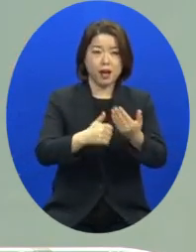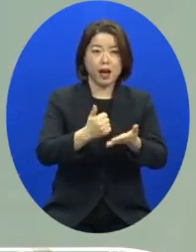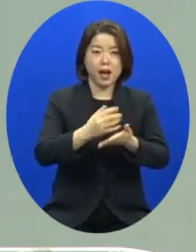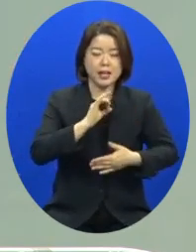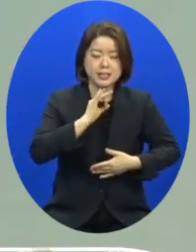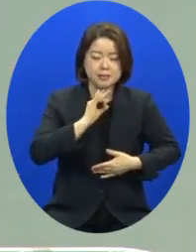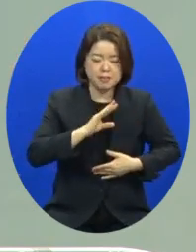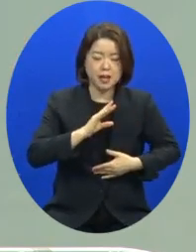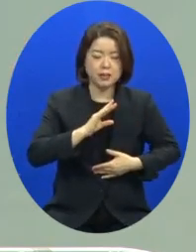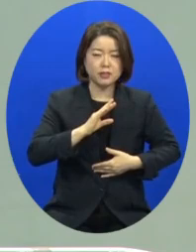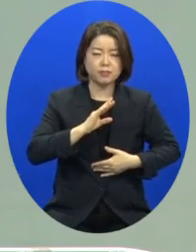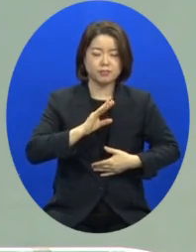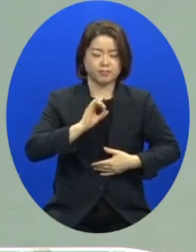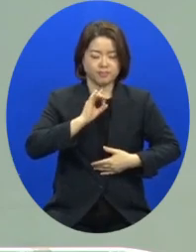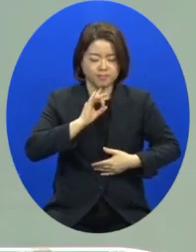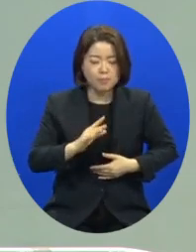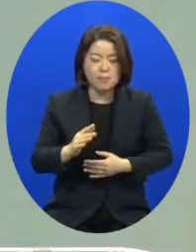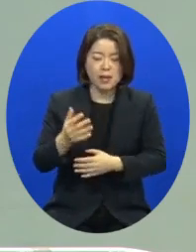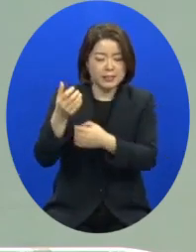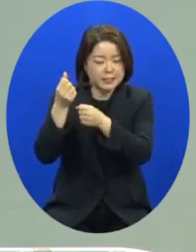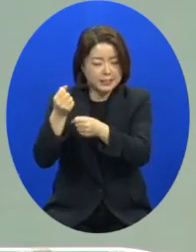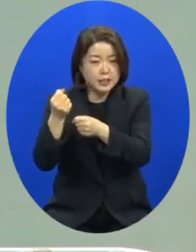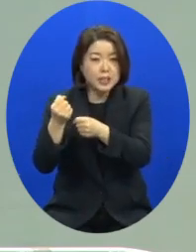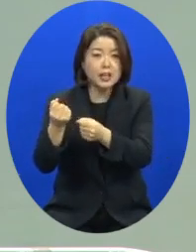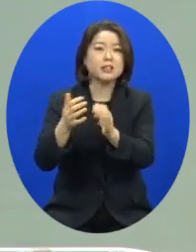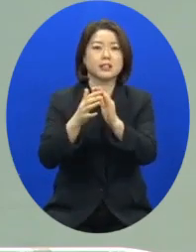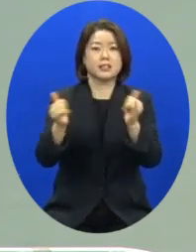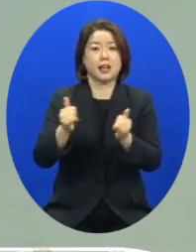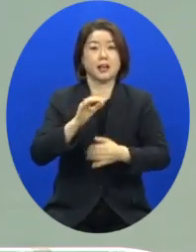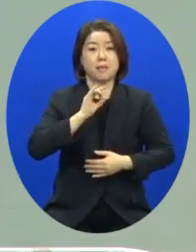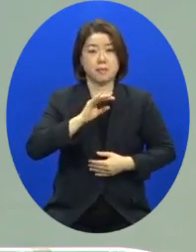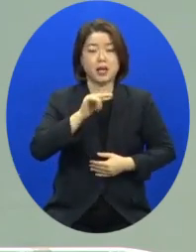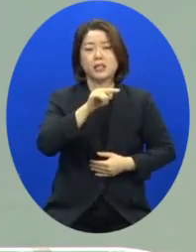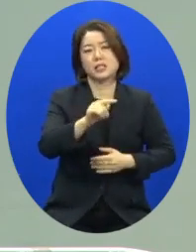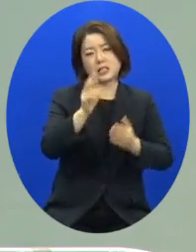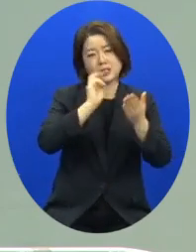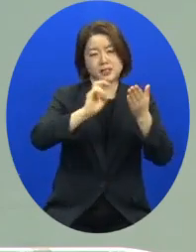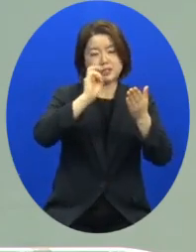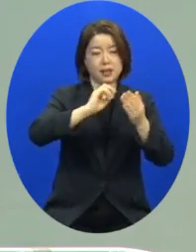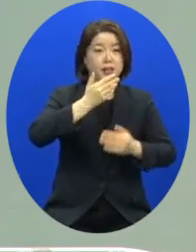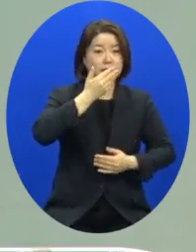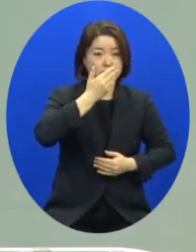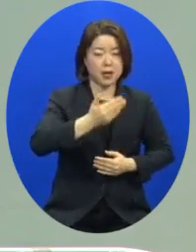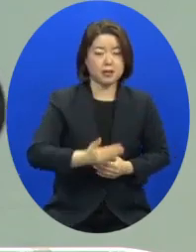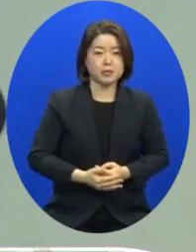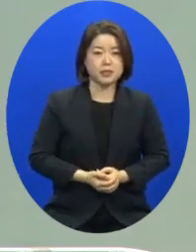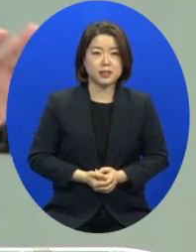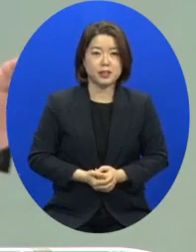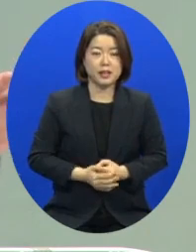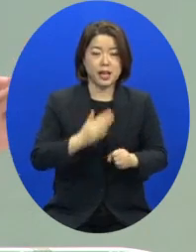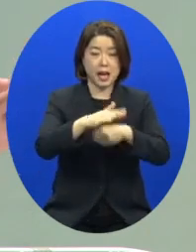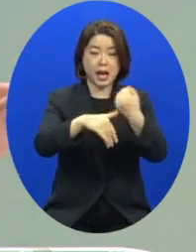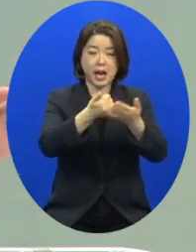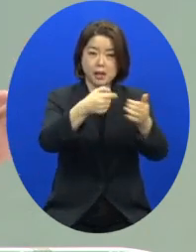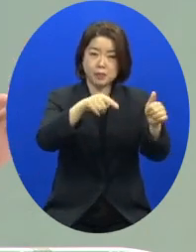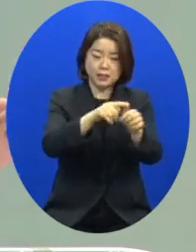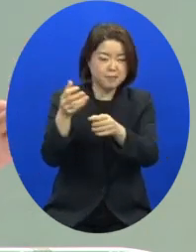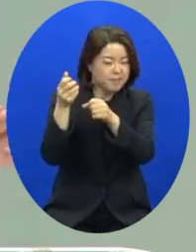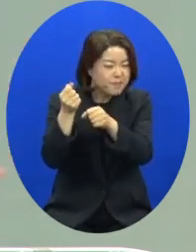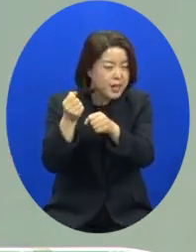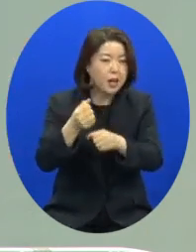하나님만 전적으로 의지하는 사람에게만 이런 찬양이 가능합니다. 하나님을 의지하지 않는